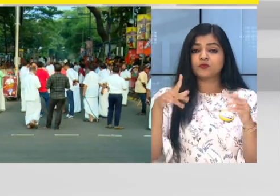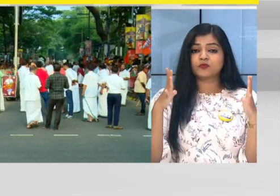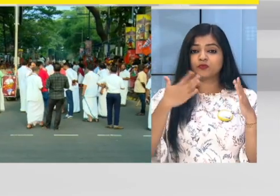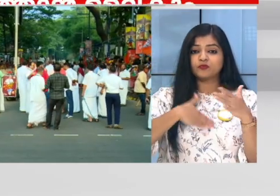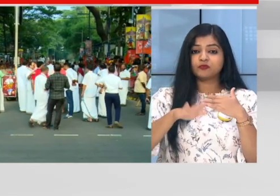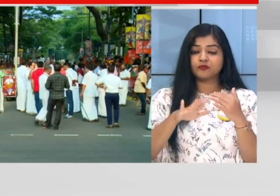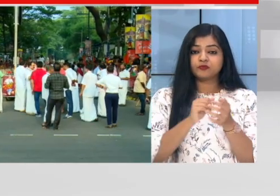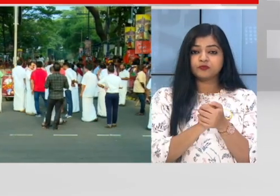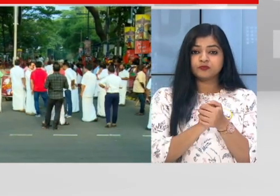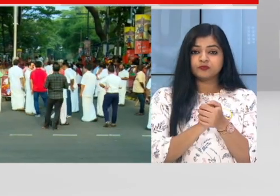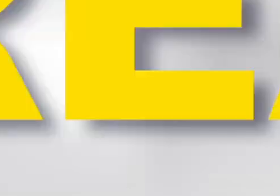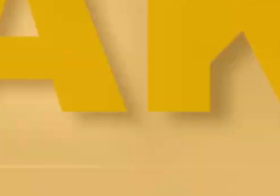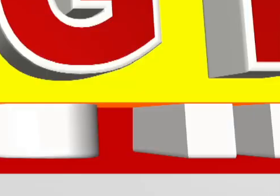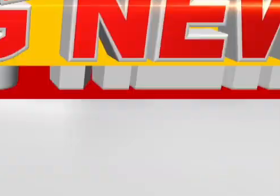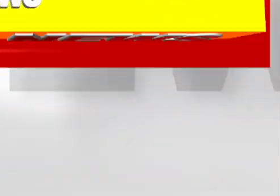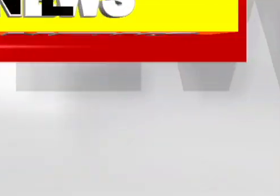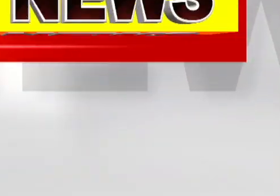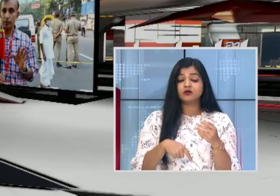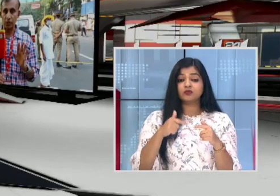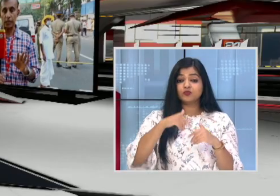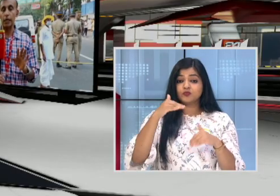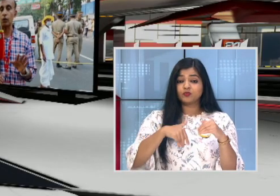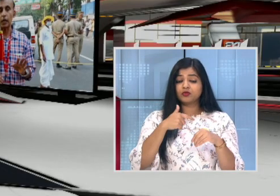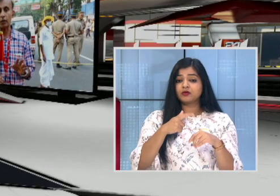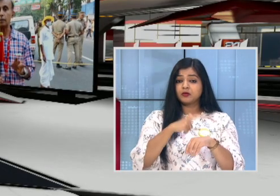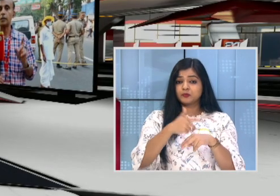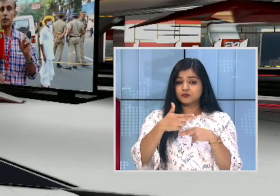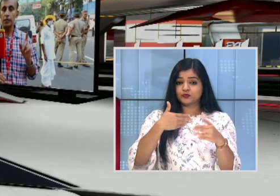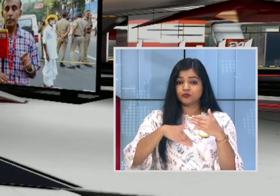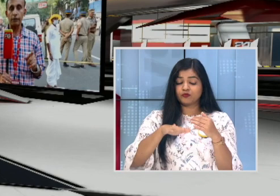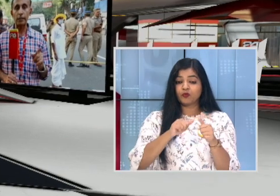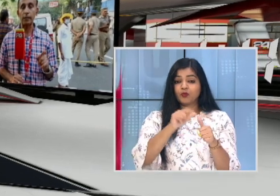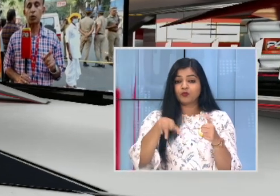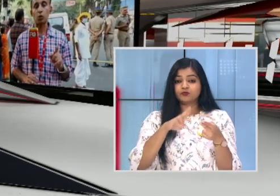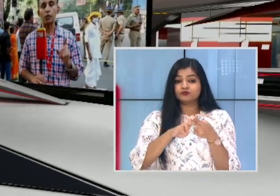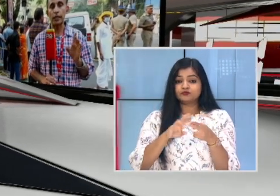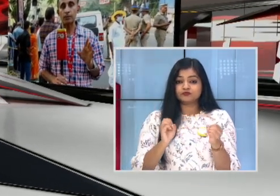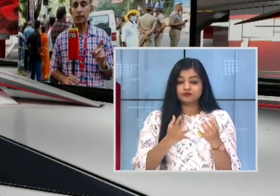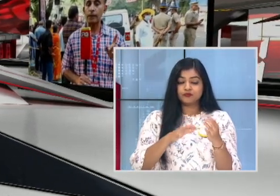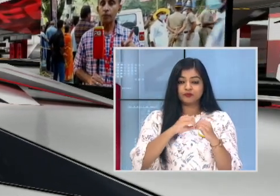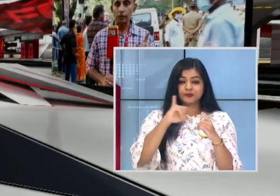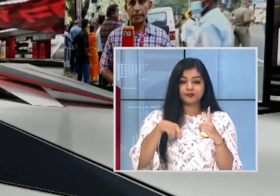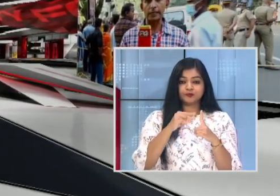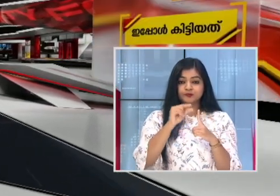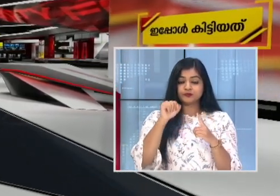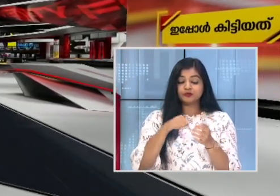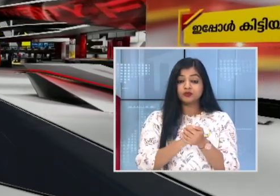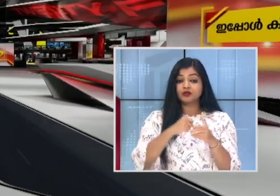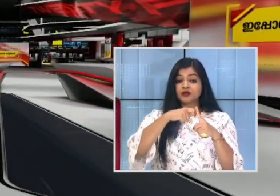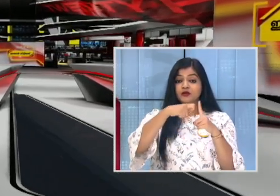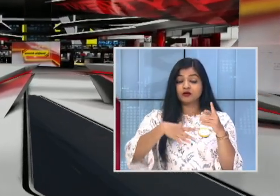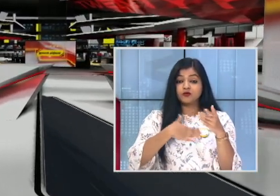അവശേഷിക്കുന്നു. നാളെയാണ് അധിക ദിവസങ്ങളില്ല, അധിക മാസങ്ങളില്ല, അതിനുള്ള എല്ലാ ഒരുക്കങ്ങളും തുടങ്ങിക്കഴിഞ്ഞിരിക്കുന്നു BJP. പ്രത്യേകിച്ച്